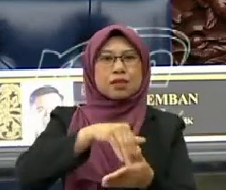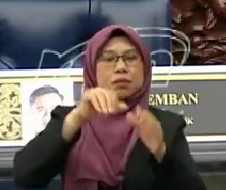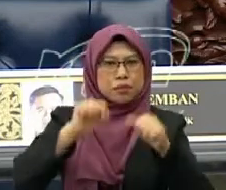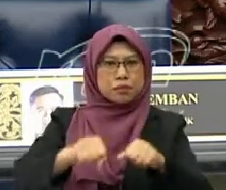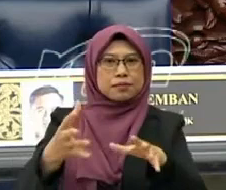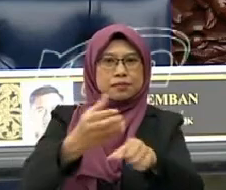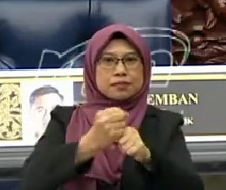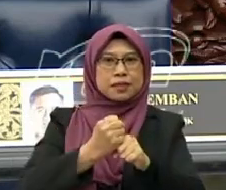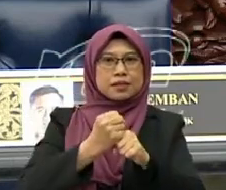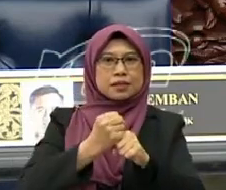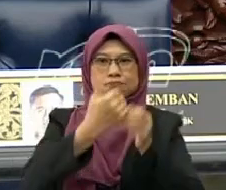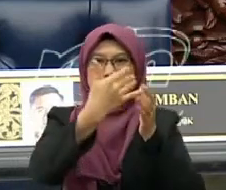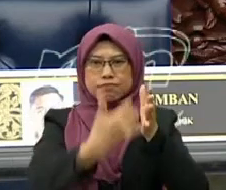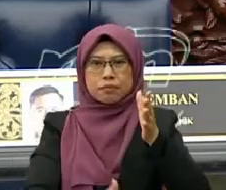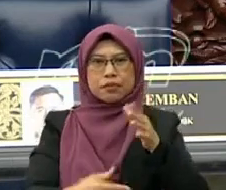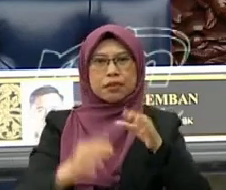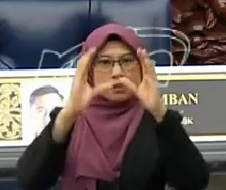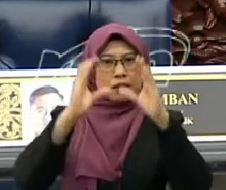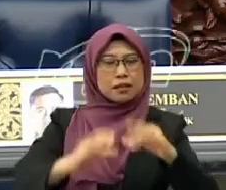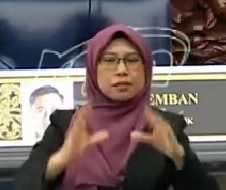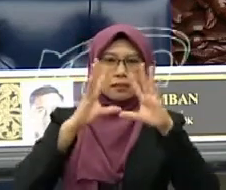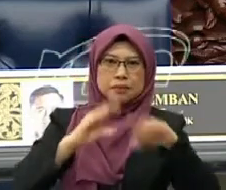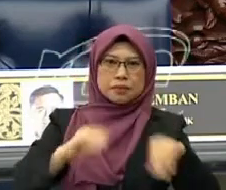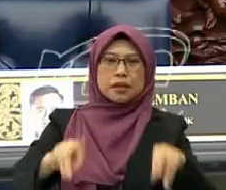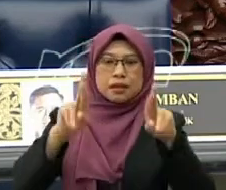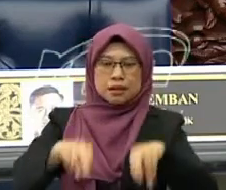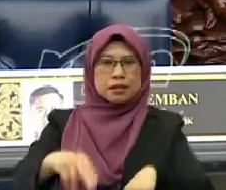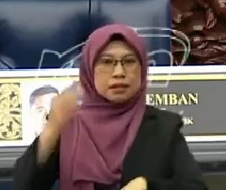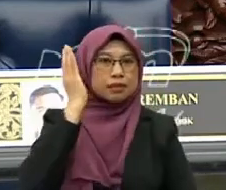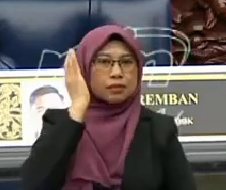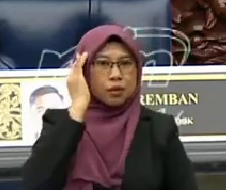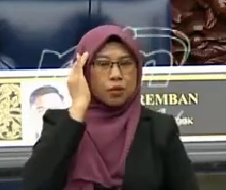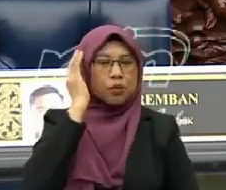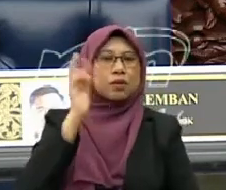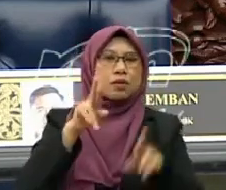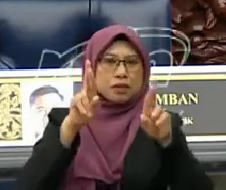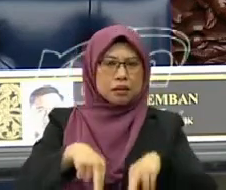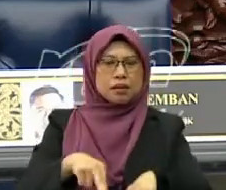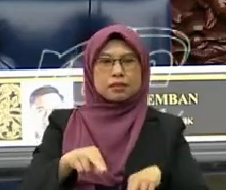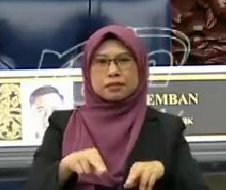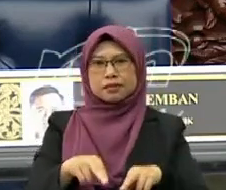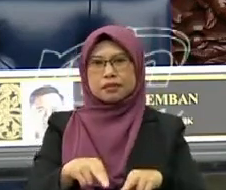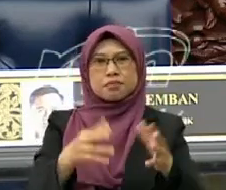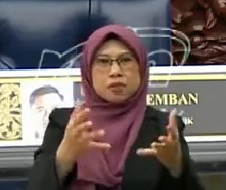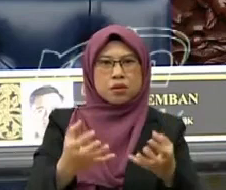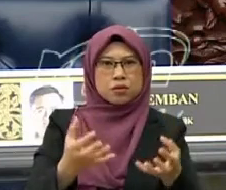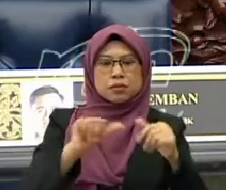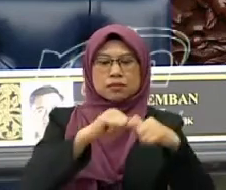komprehensif penyelesaian yang rakyat maklum Yang rakyat